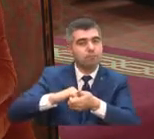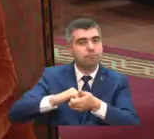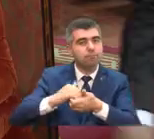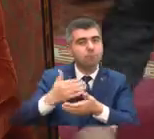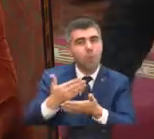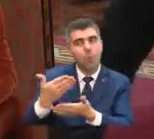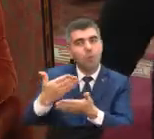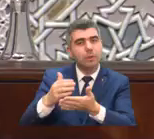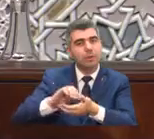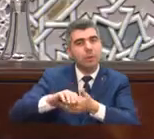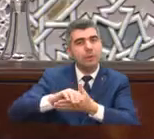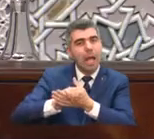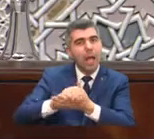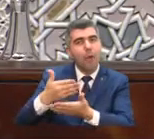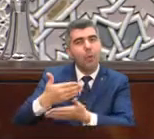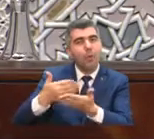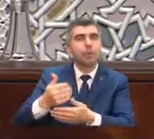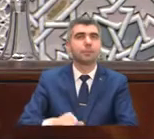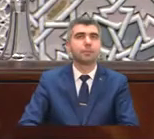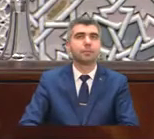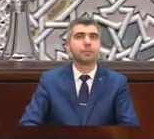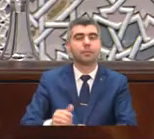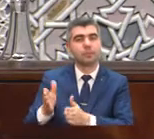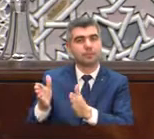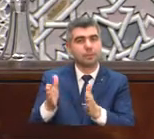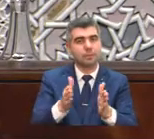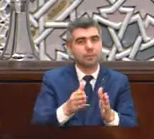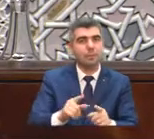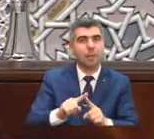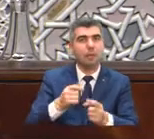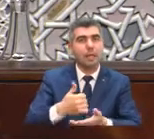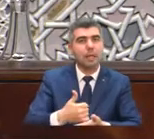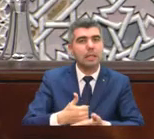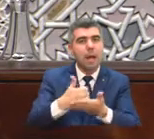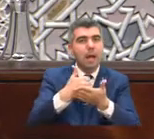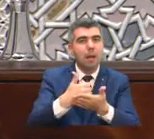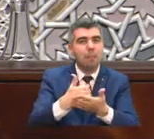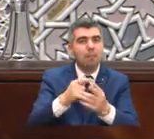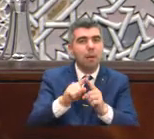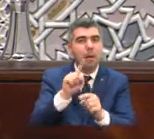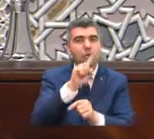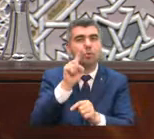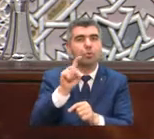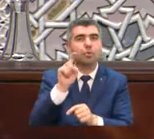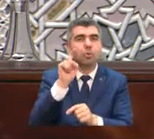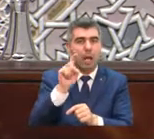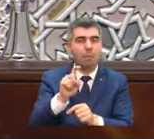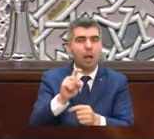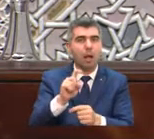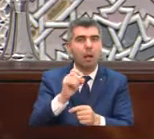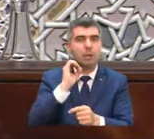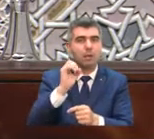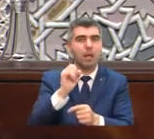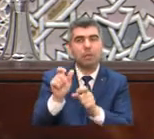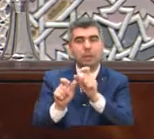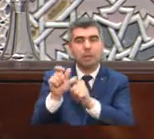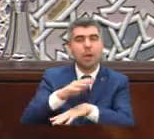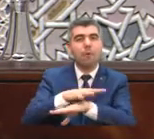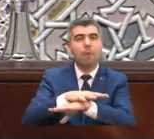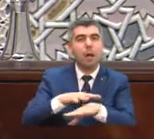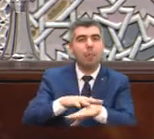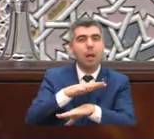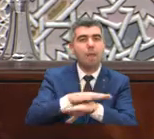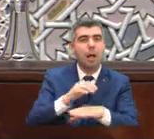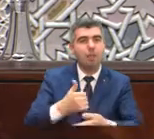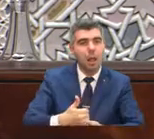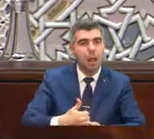شكرا. السؤال الموالي عن الدعم الموجه لبعض الجماعات القرويه من طرف بعض الجهات للسيدات والساده النواب